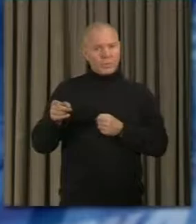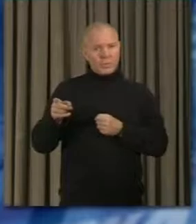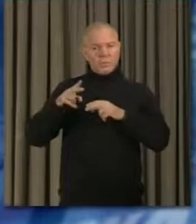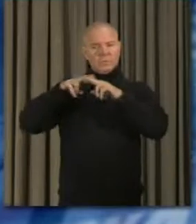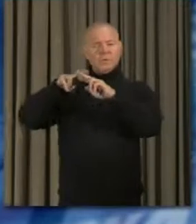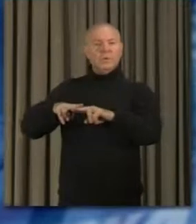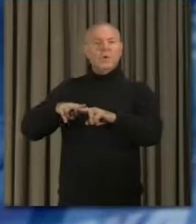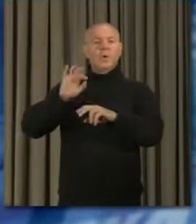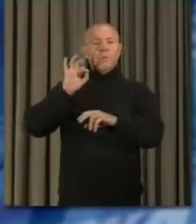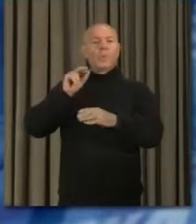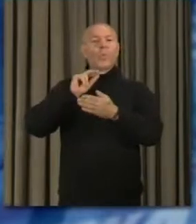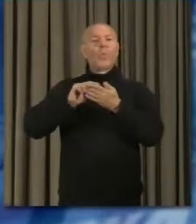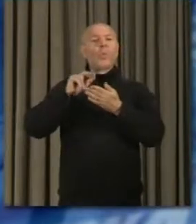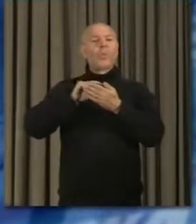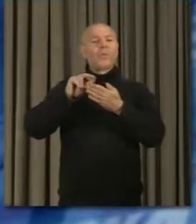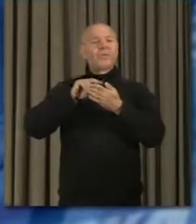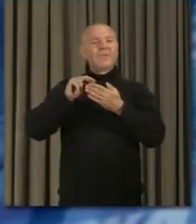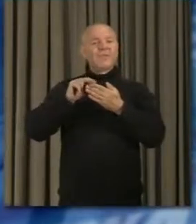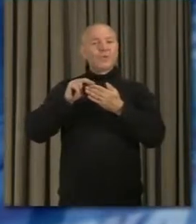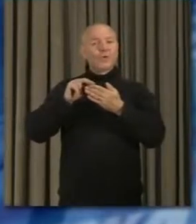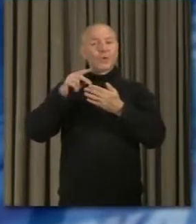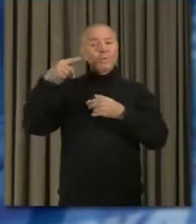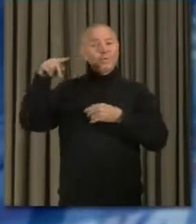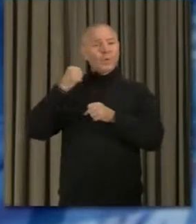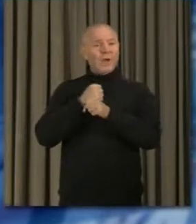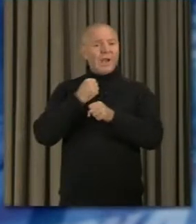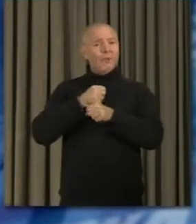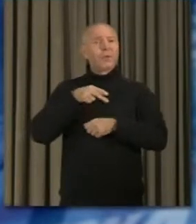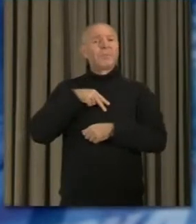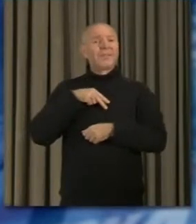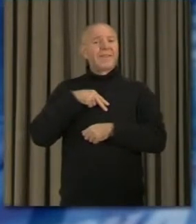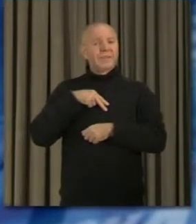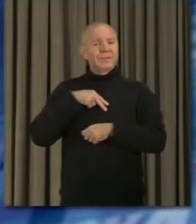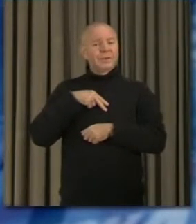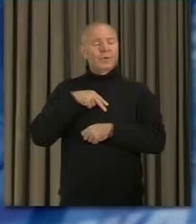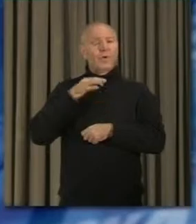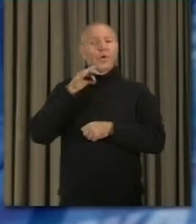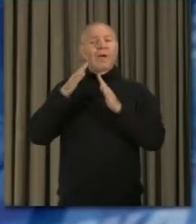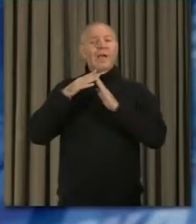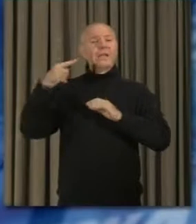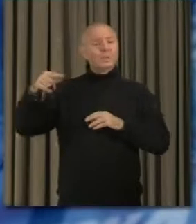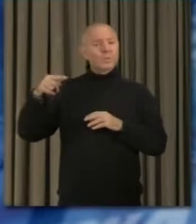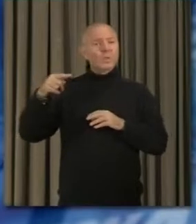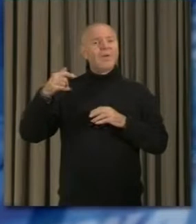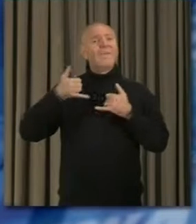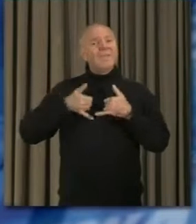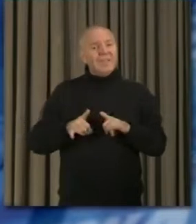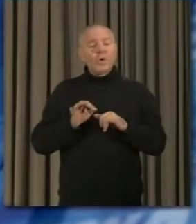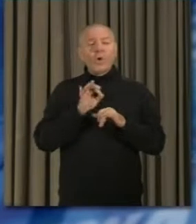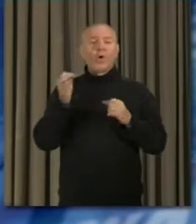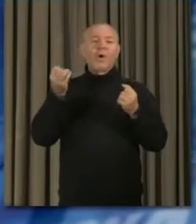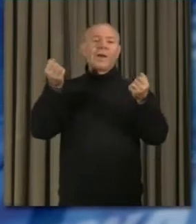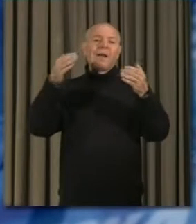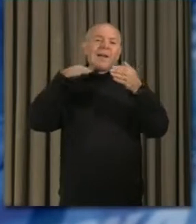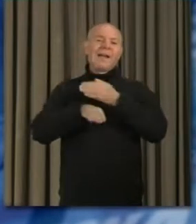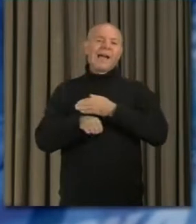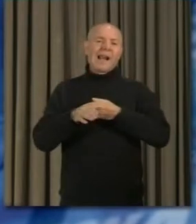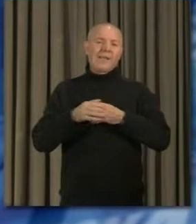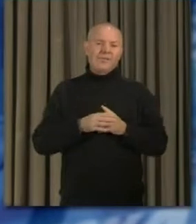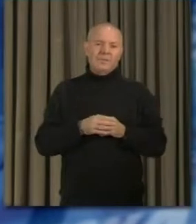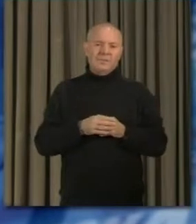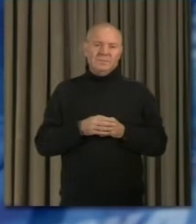intra di fronte all'ufficio nel quale Polli svolge la propria professione privata o nei pressi dell'abitazione del figlio o nel garage di casa sua Ogebio.